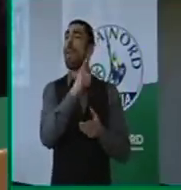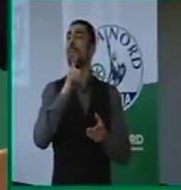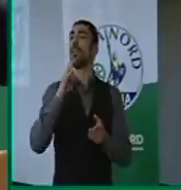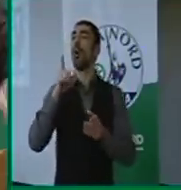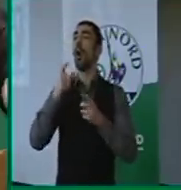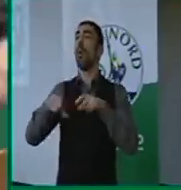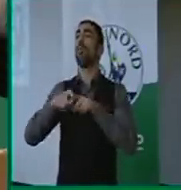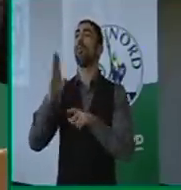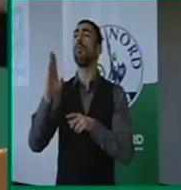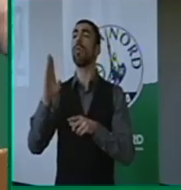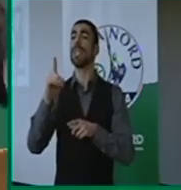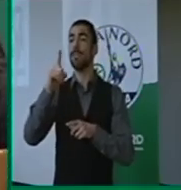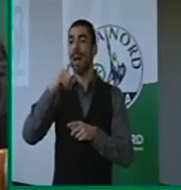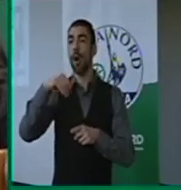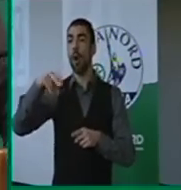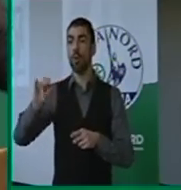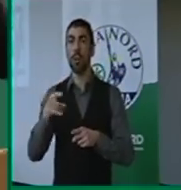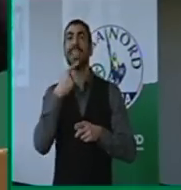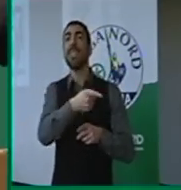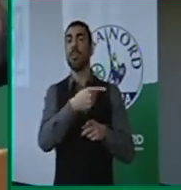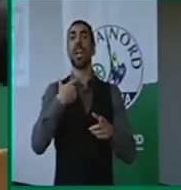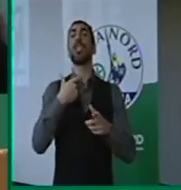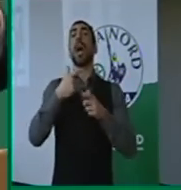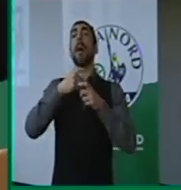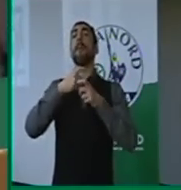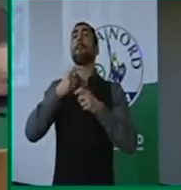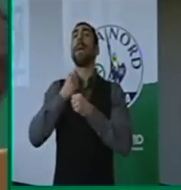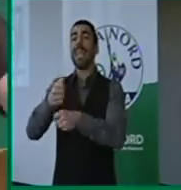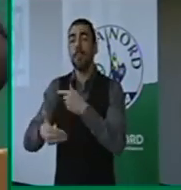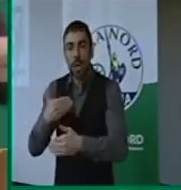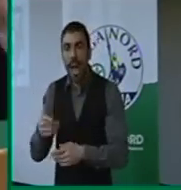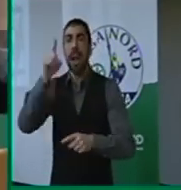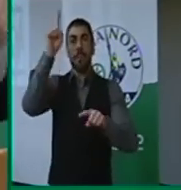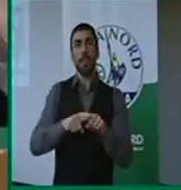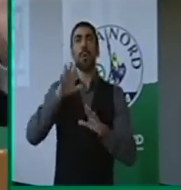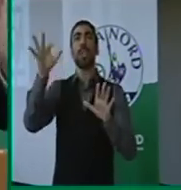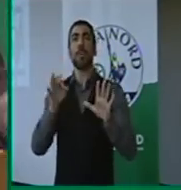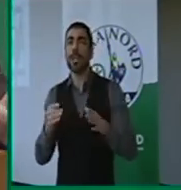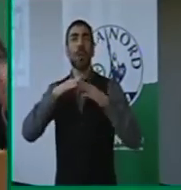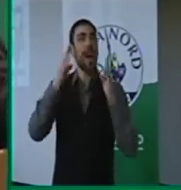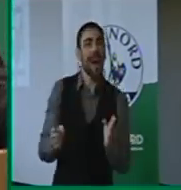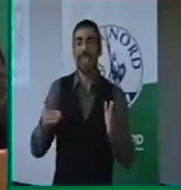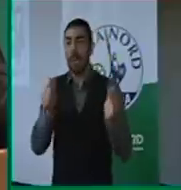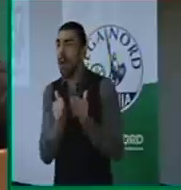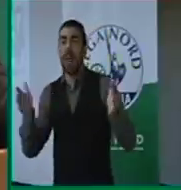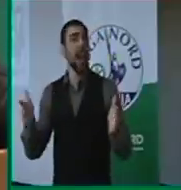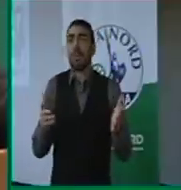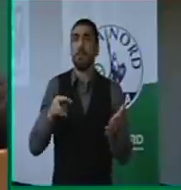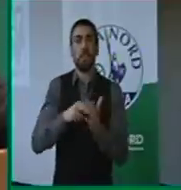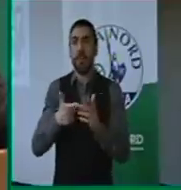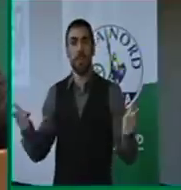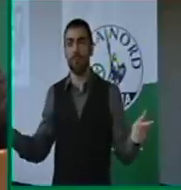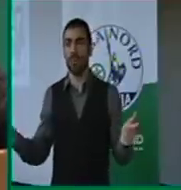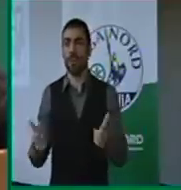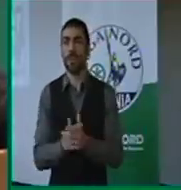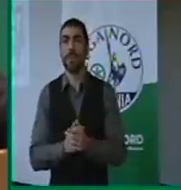dice per rientrare dai crediti bella patrimoniale 10% di tutti i valori ma di tutti e anche delle case quelle più piccole cosa che uno non